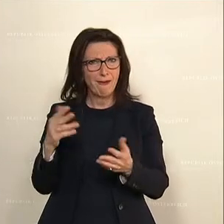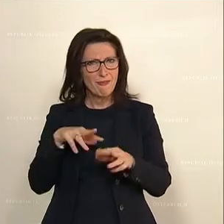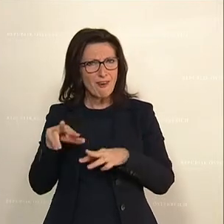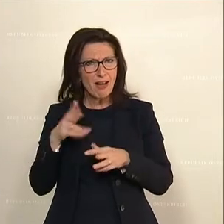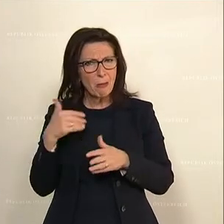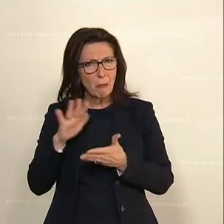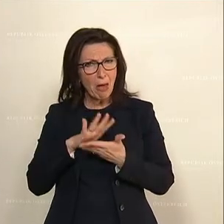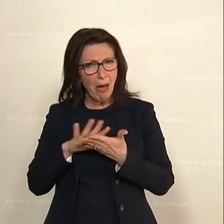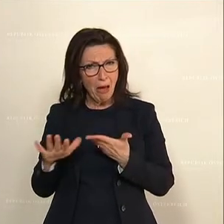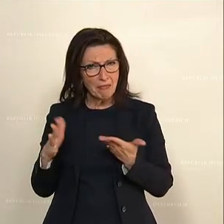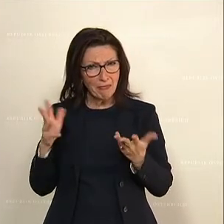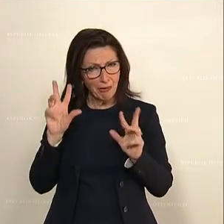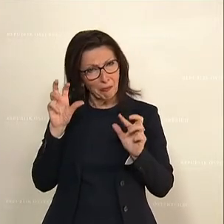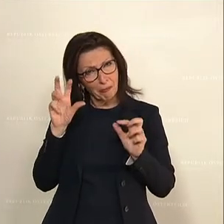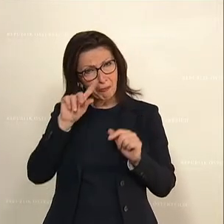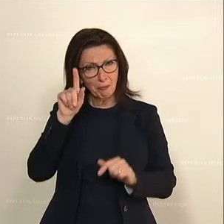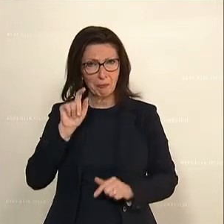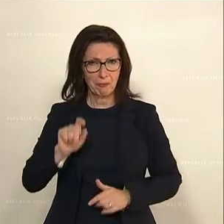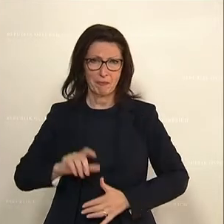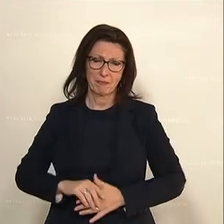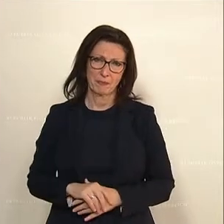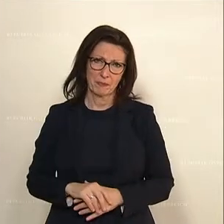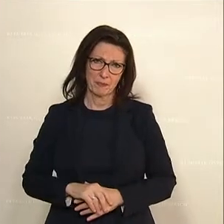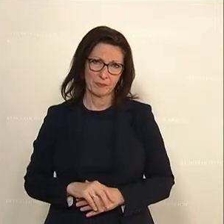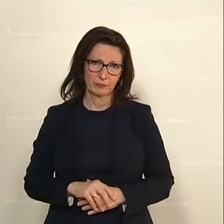der Bundesregierung aus.